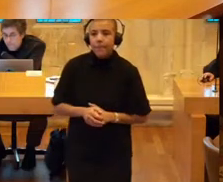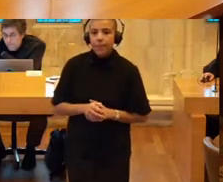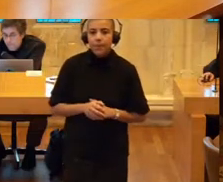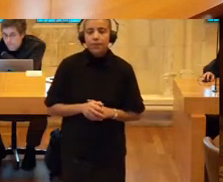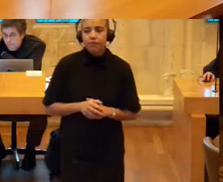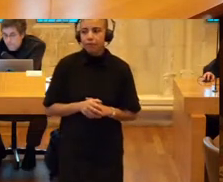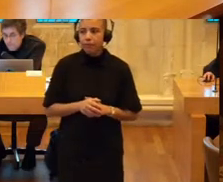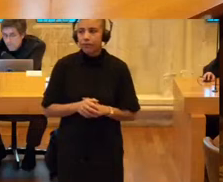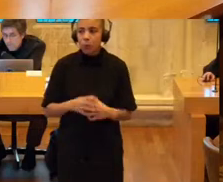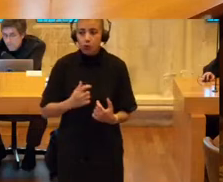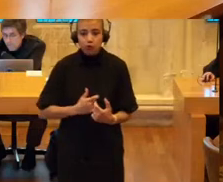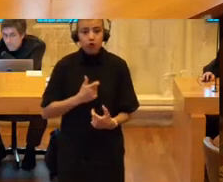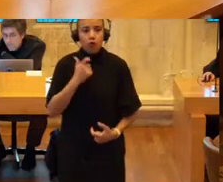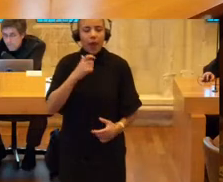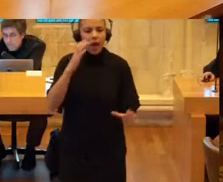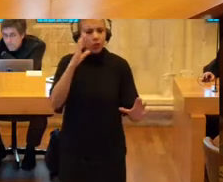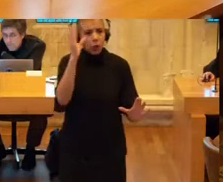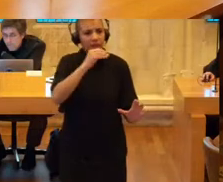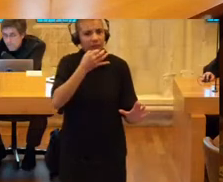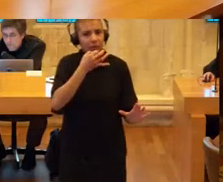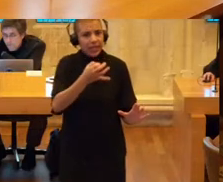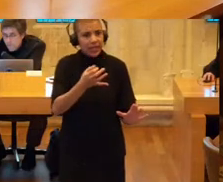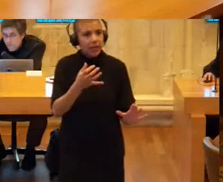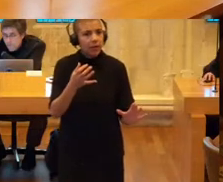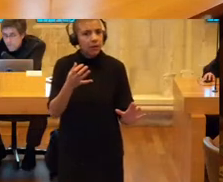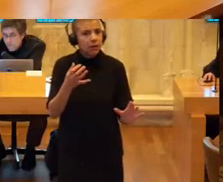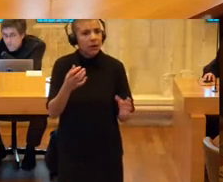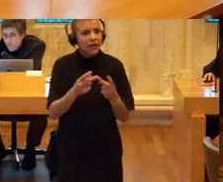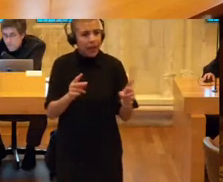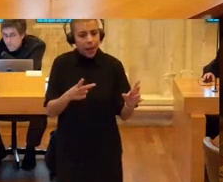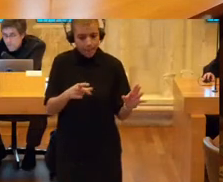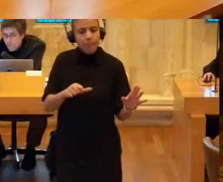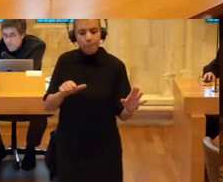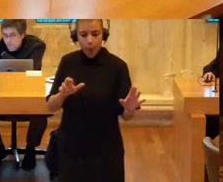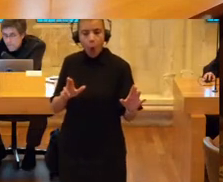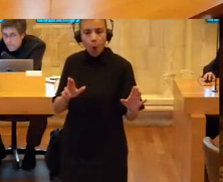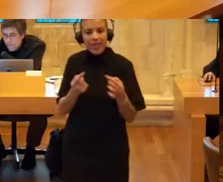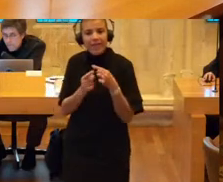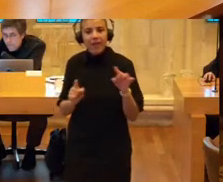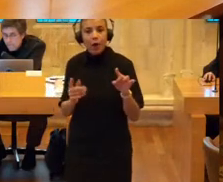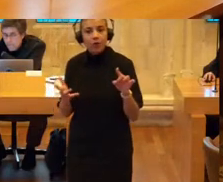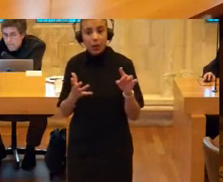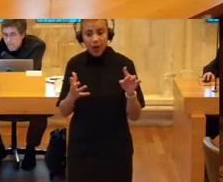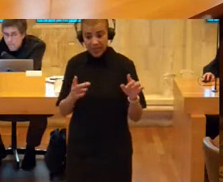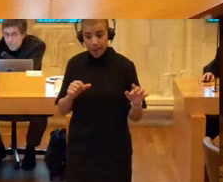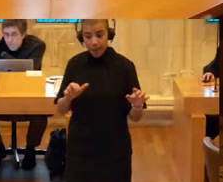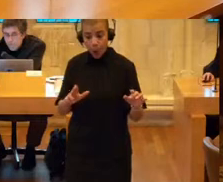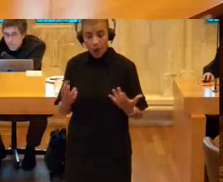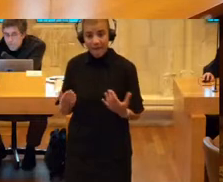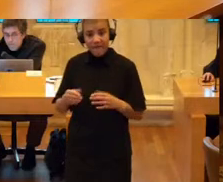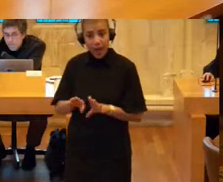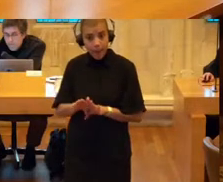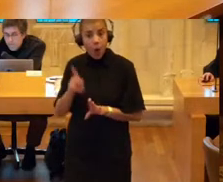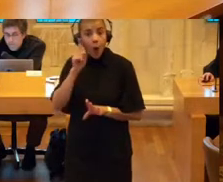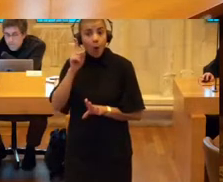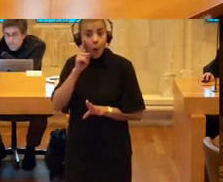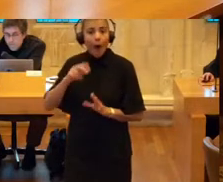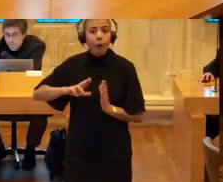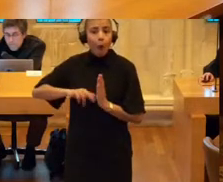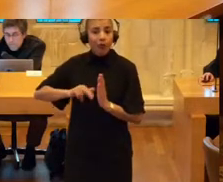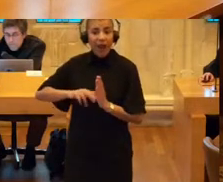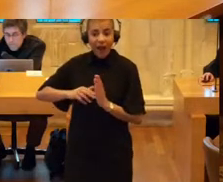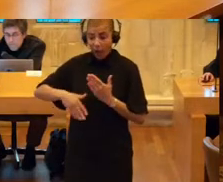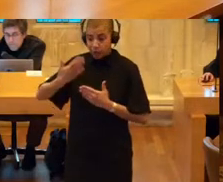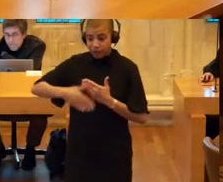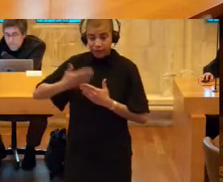J'oubliais que, oui, sur Pau, je ne vous ai pas dit tout à l'heure, effectivement, Éric Paris me le rappelait, la différence entre nous et Pau, c'est que Pau ferme, parce qu'ils étaient en fin de bail, et donc le magasin de Pau,